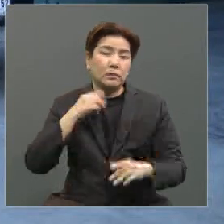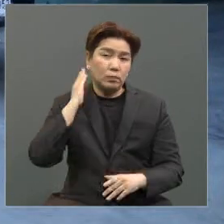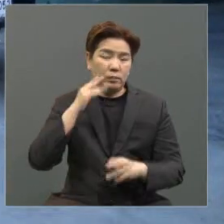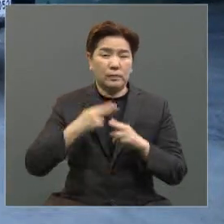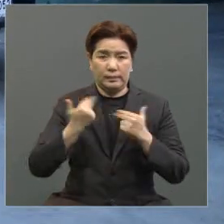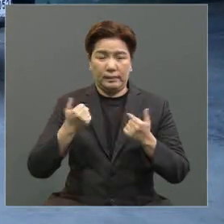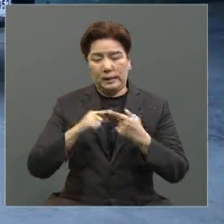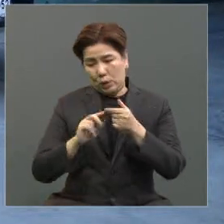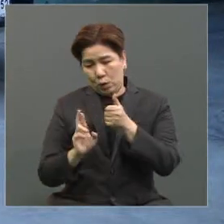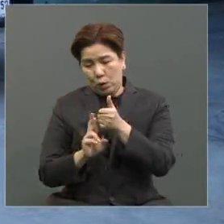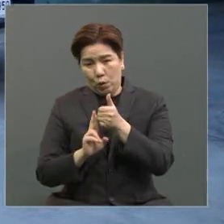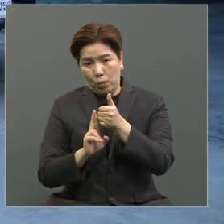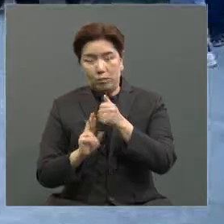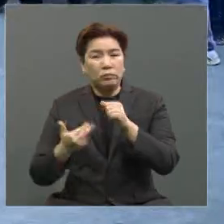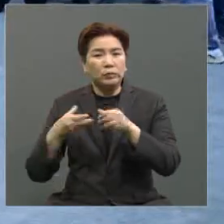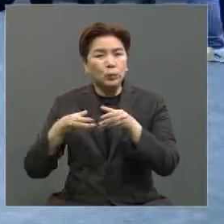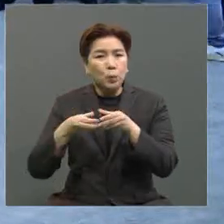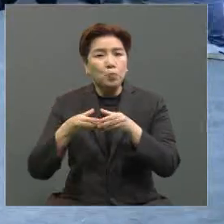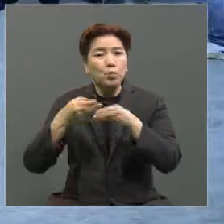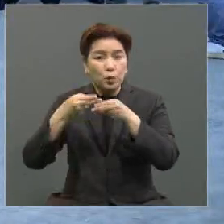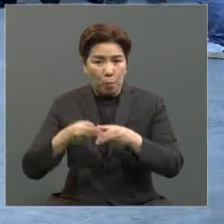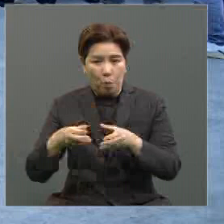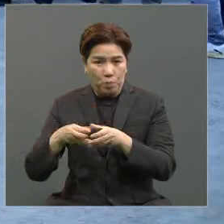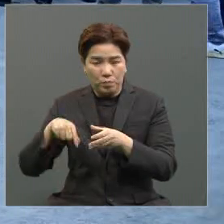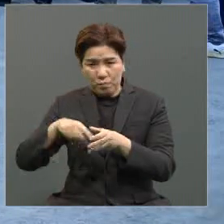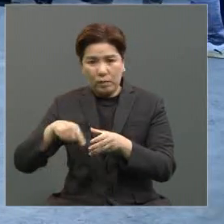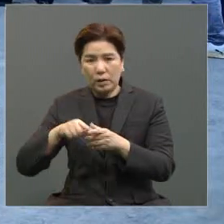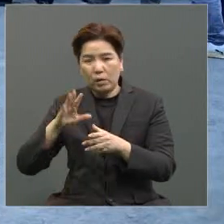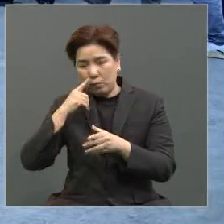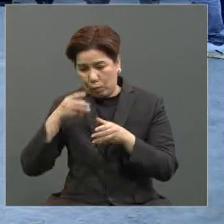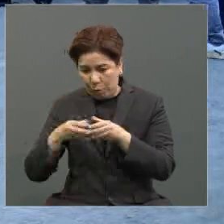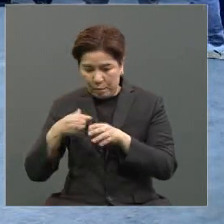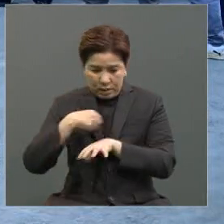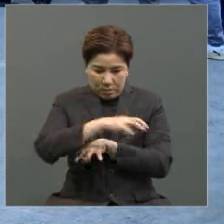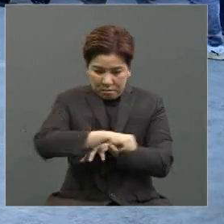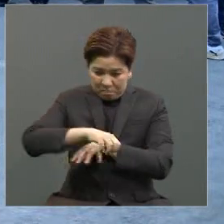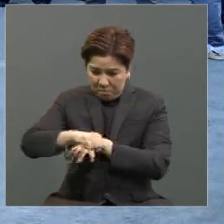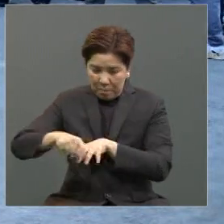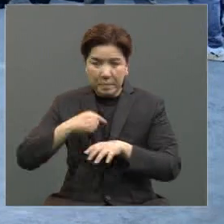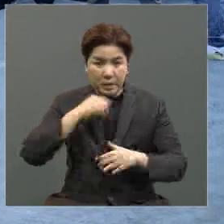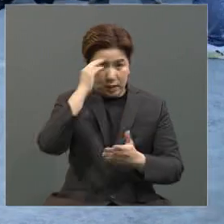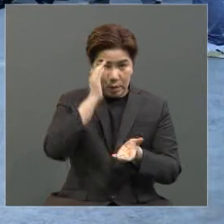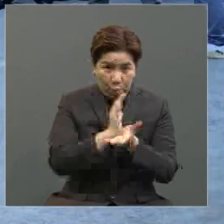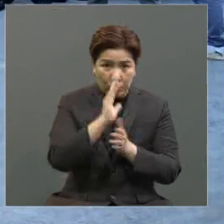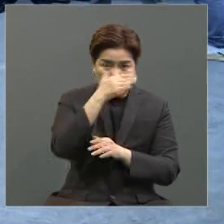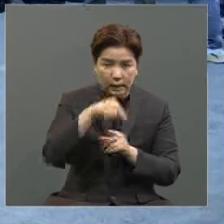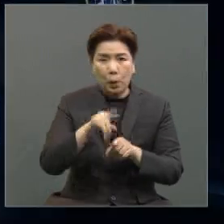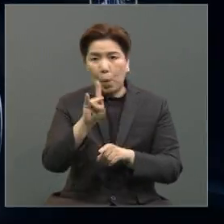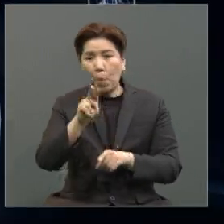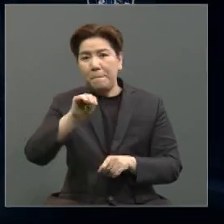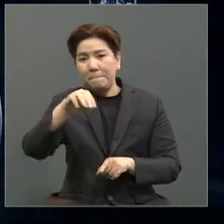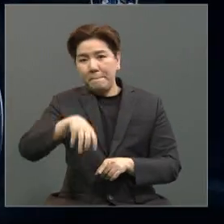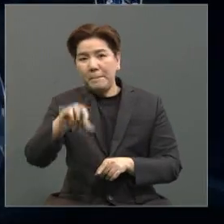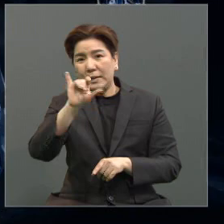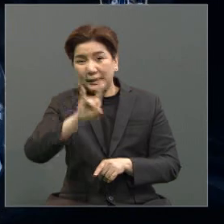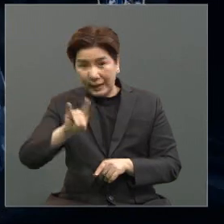สุวรรณฤทธิ์ครับรองผู้บังคับหน่วยเฉพาะกิจพญานคราชเพสนธิกำลังกันกับสำนักงานตำรวจแห่งชาติกรมปสุสัตว์และอย่างที่บอก